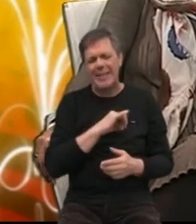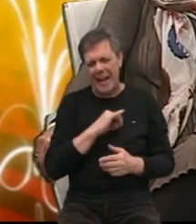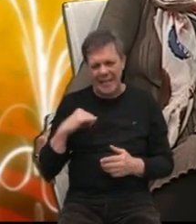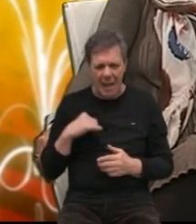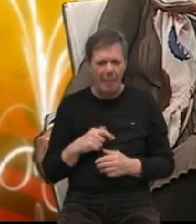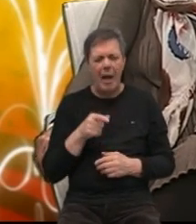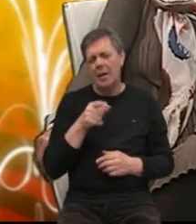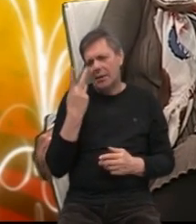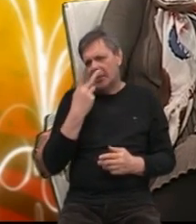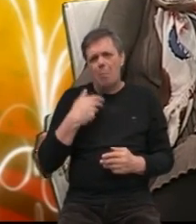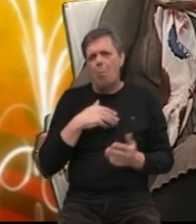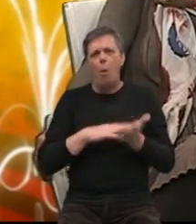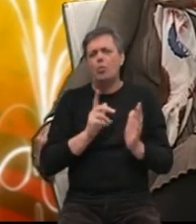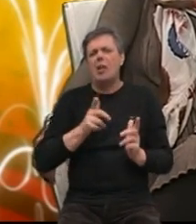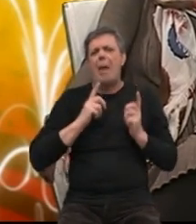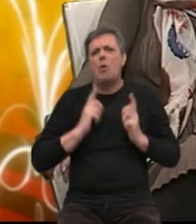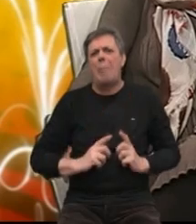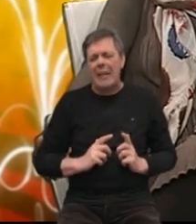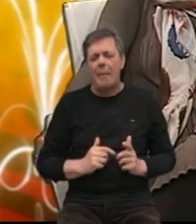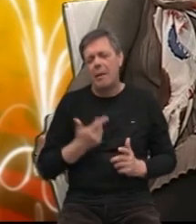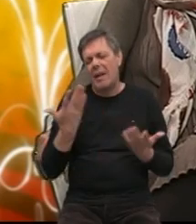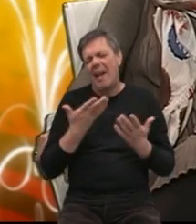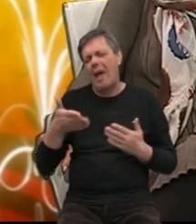miran dok sam ja radila. I kad je